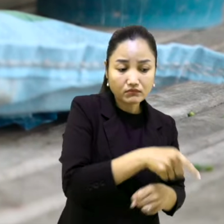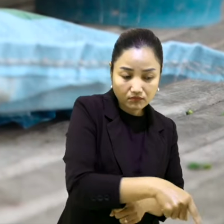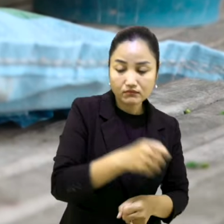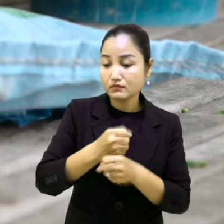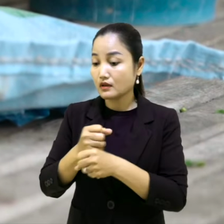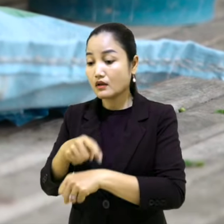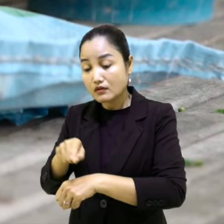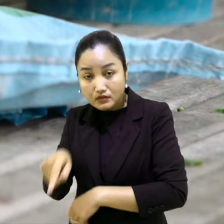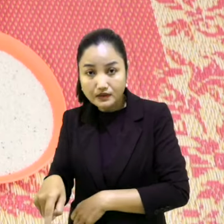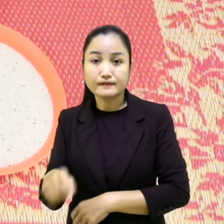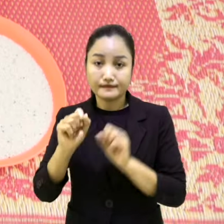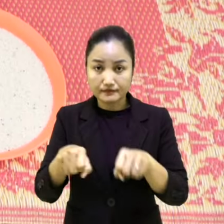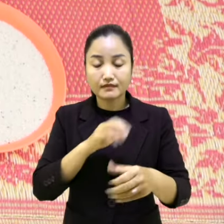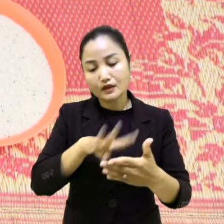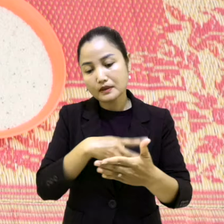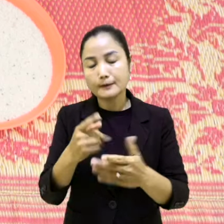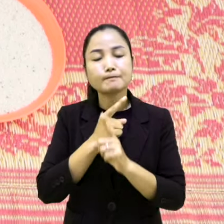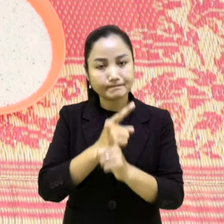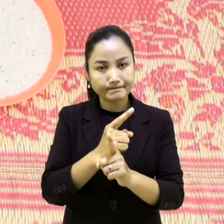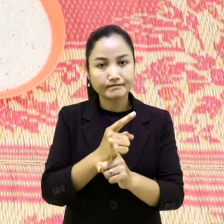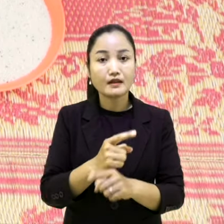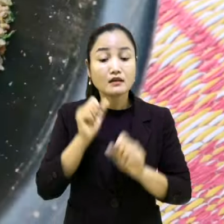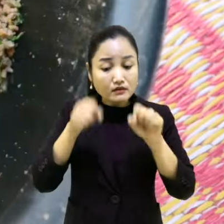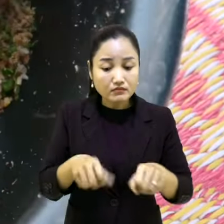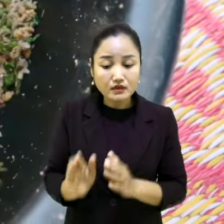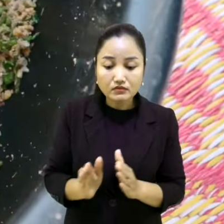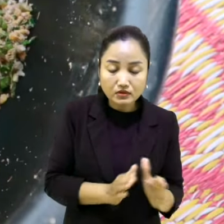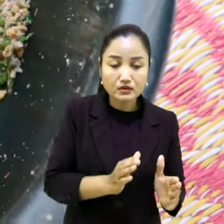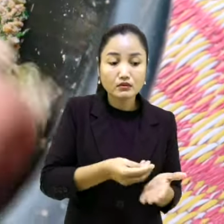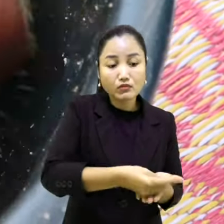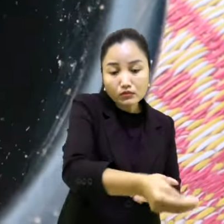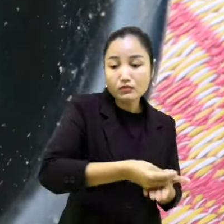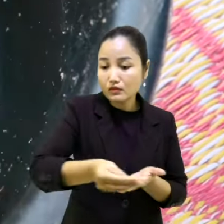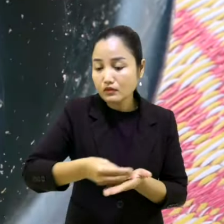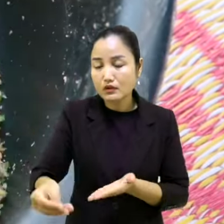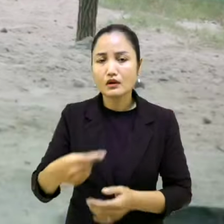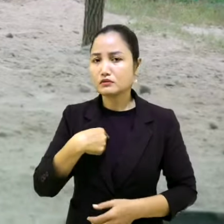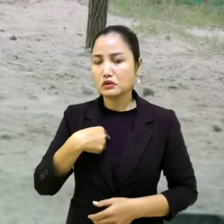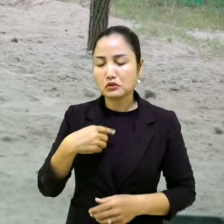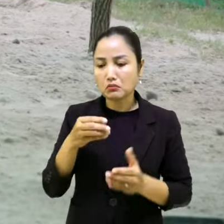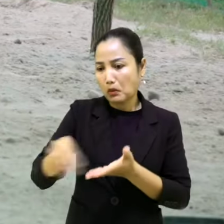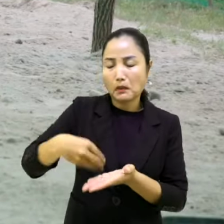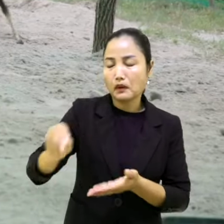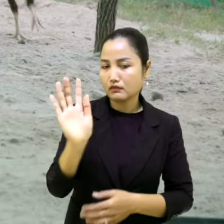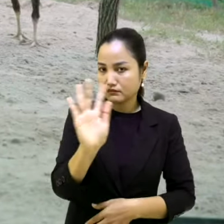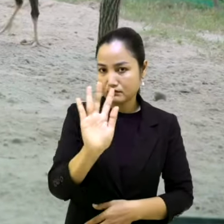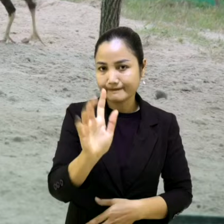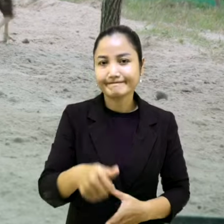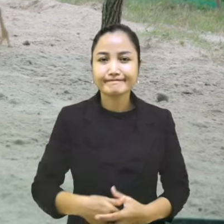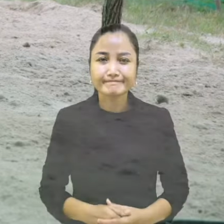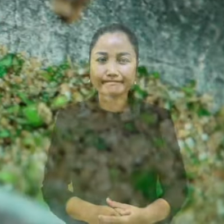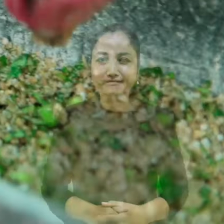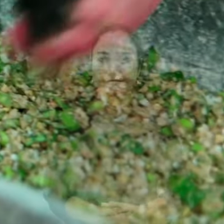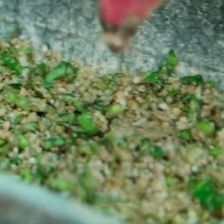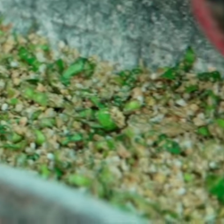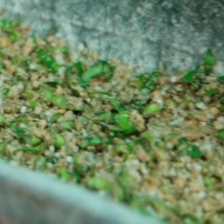chè cầm nọt tham mau ní dương tờ thư ní, mau ní dương tờ thư ní chăng á. Chè riêng châm ca châm nài, nuôi tha nhóm mân chai